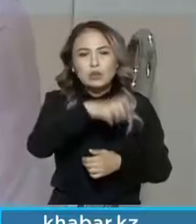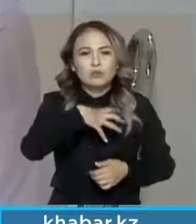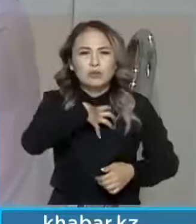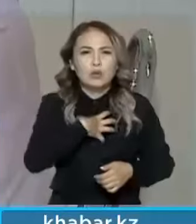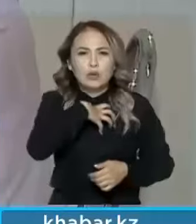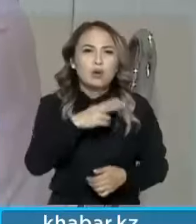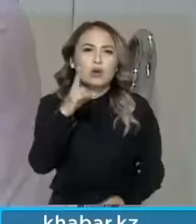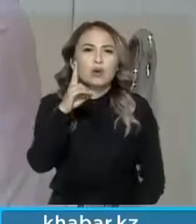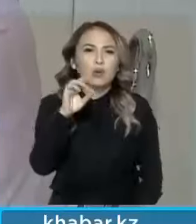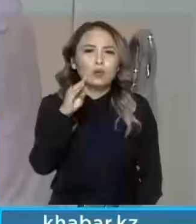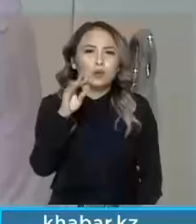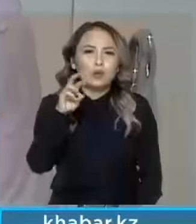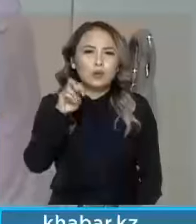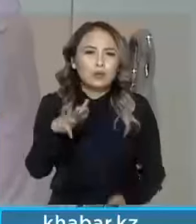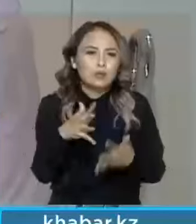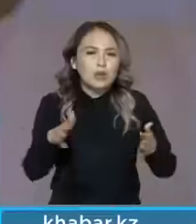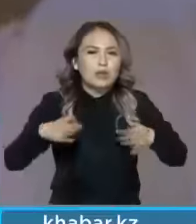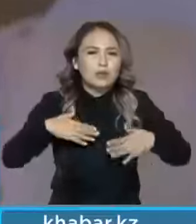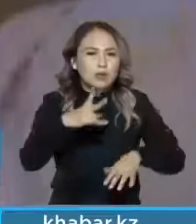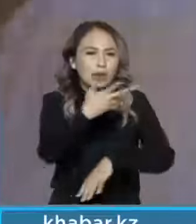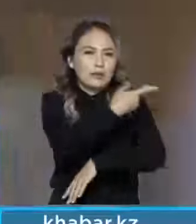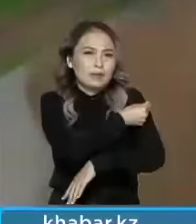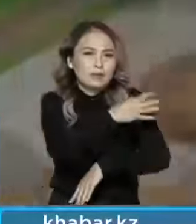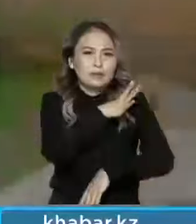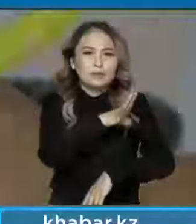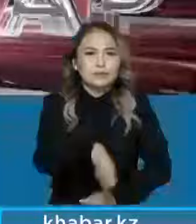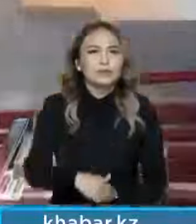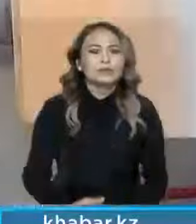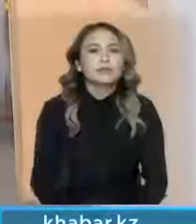көп жөтел жұқтырады, олардың дені екпе алмағандар екен.